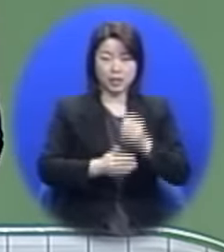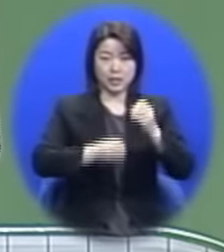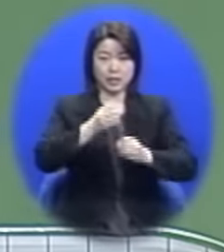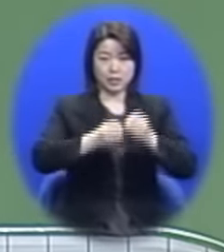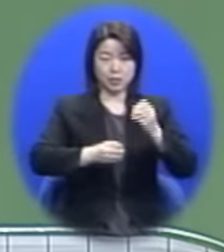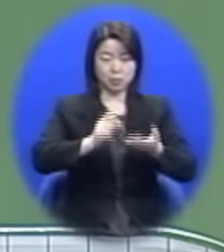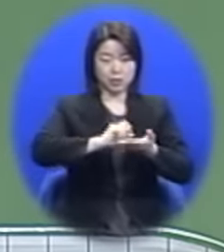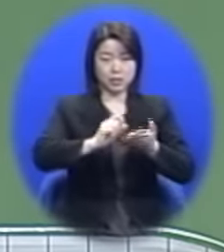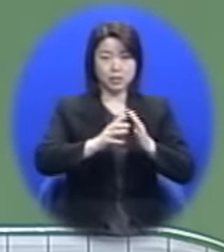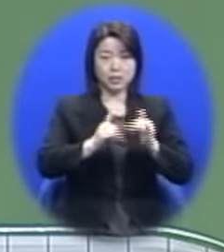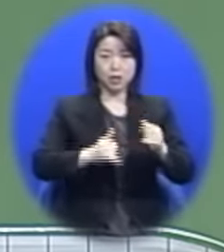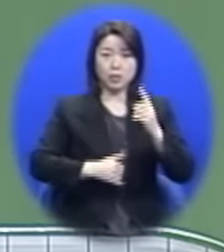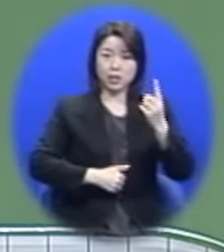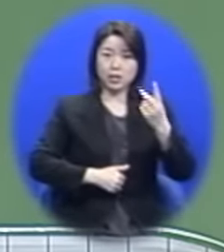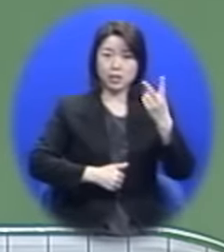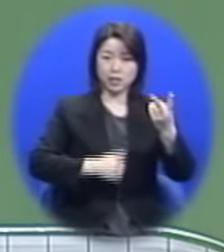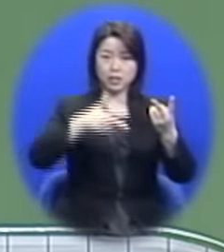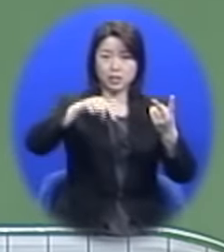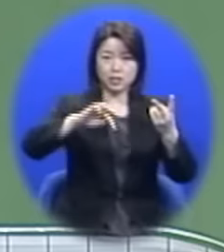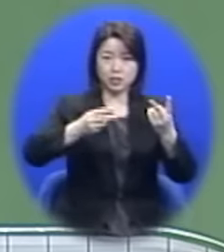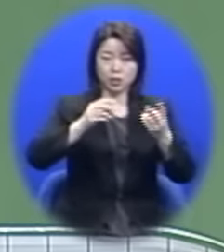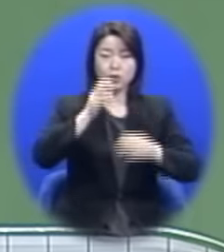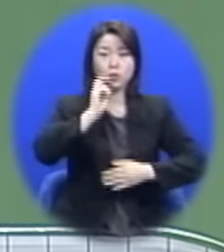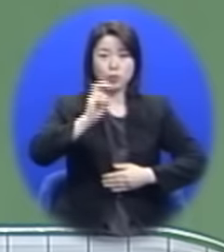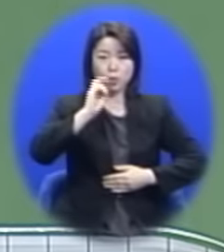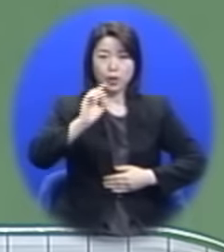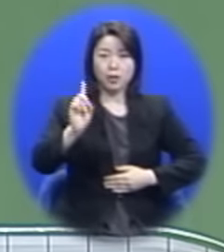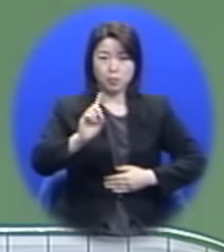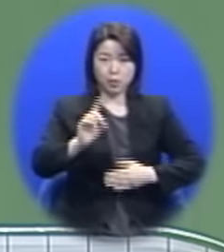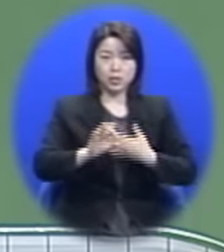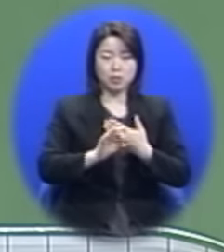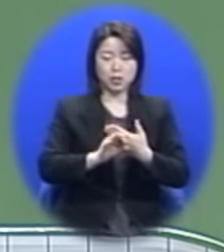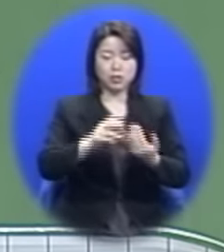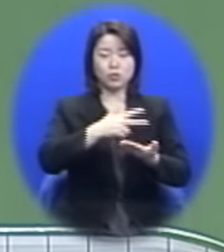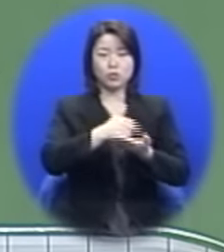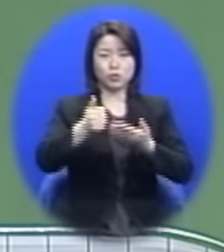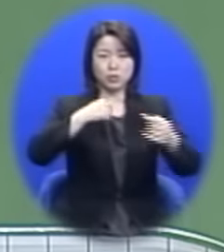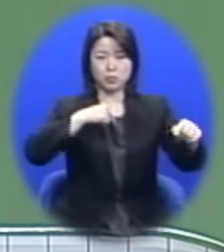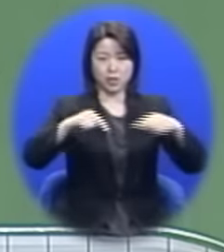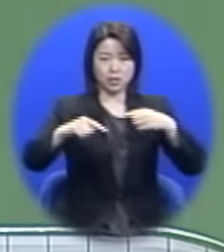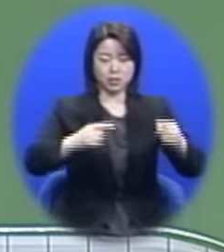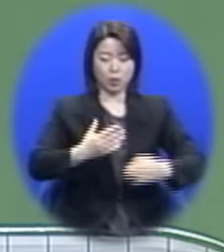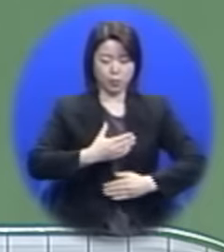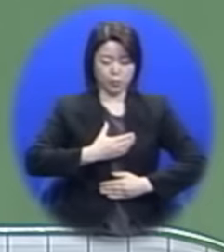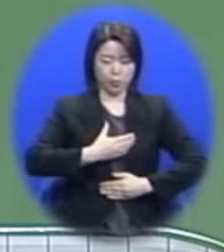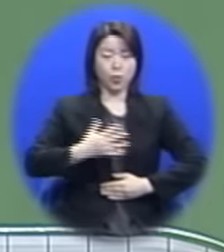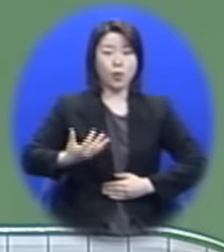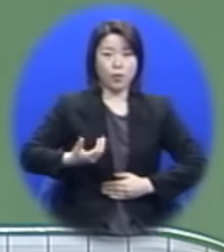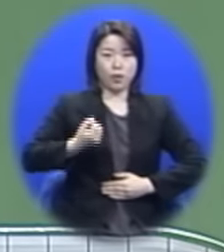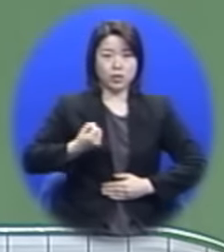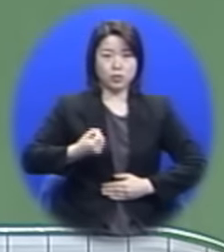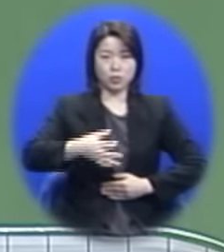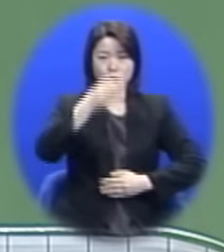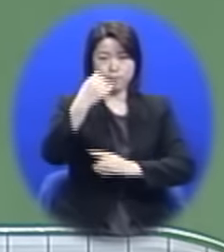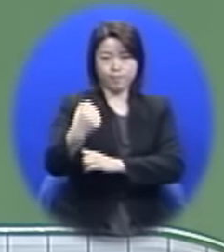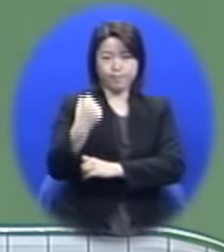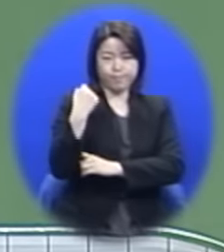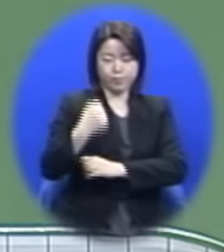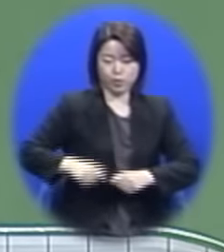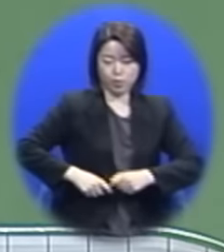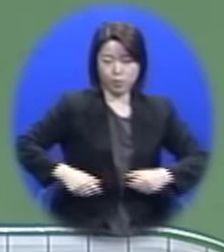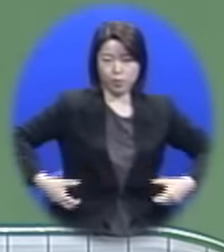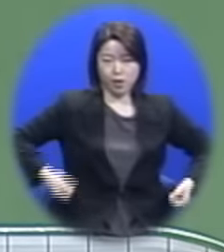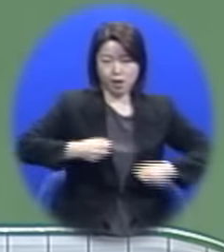1절, 2절에서 이렇게 노래합니다. 주님이 다스리신다. 위엄을 갖추시고 능력의 허리띠를